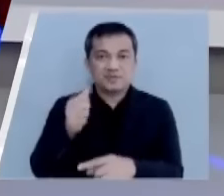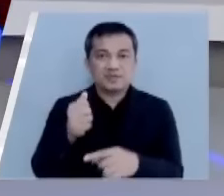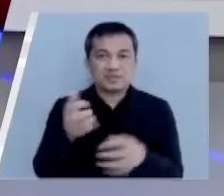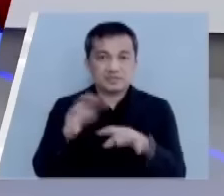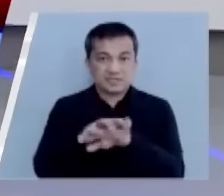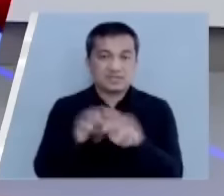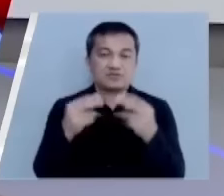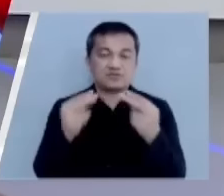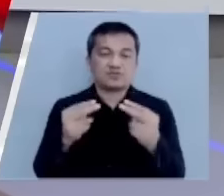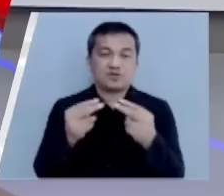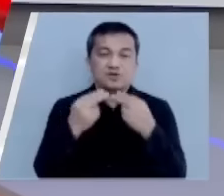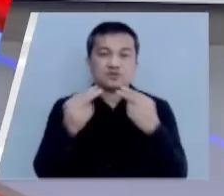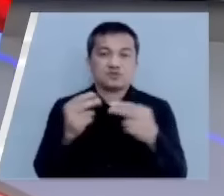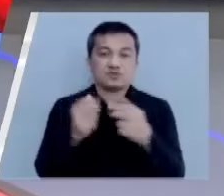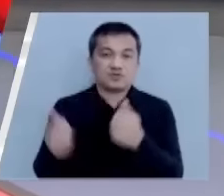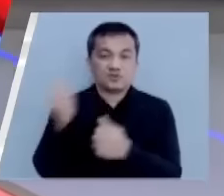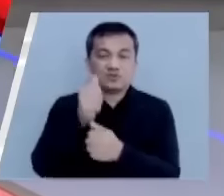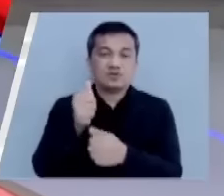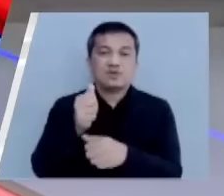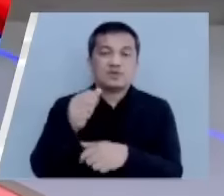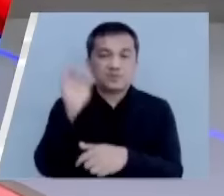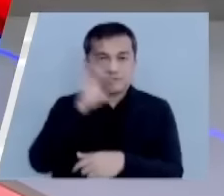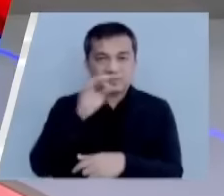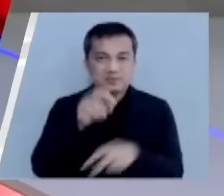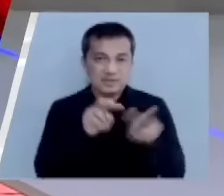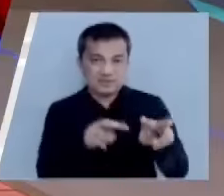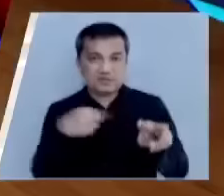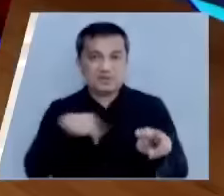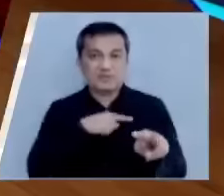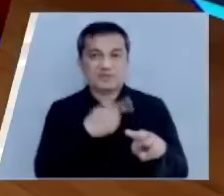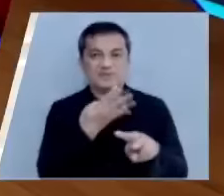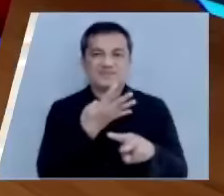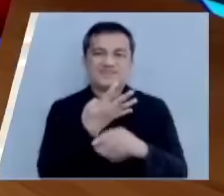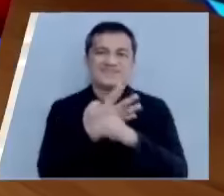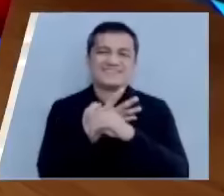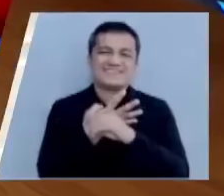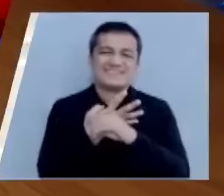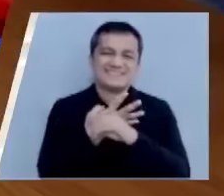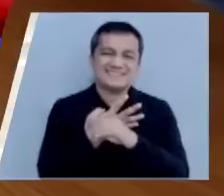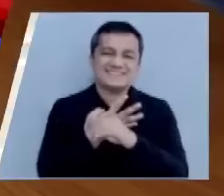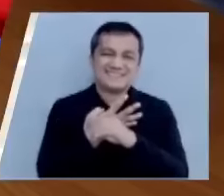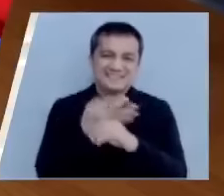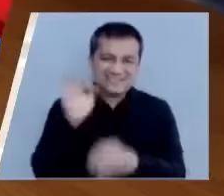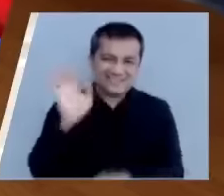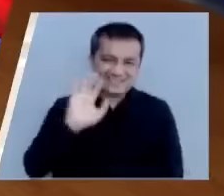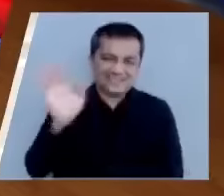ang News Authority ng Pilipino, nakatuto kami 24 oras.